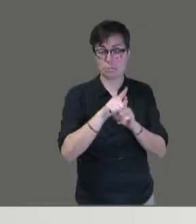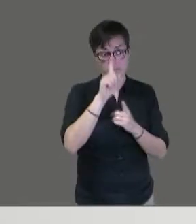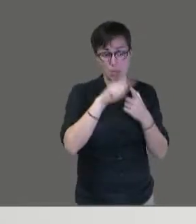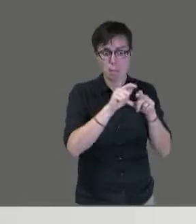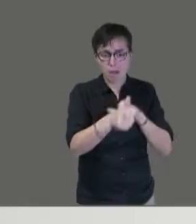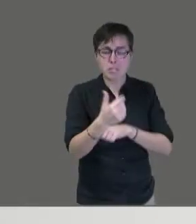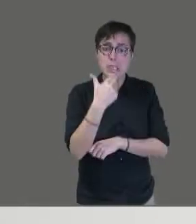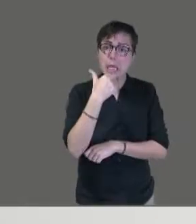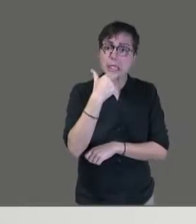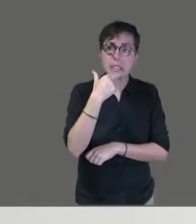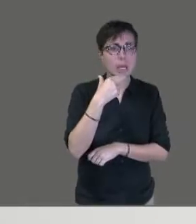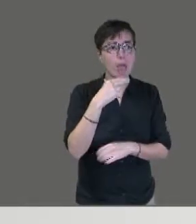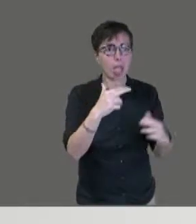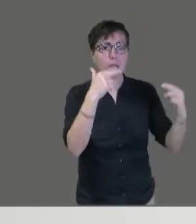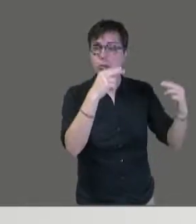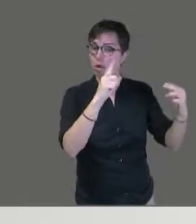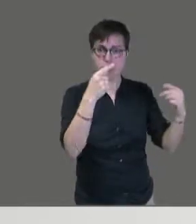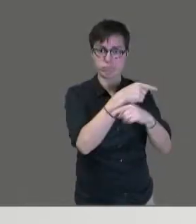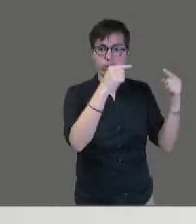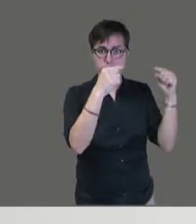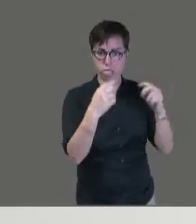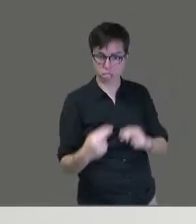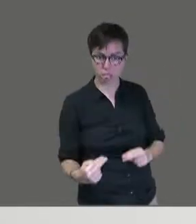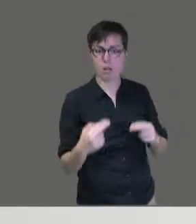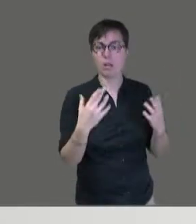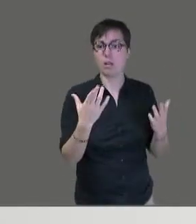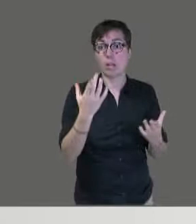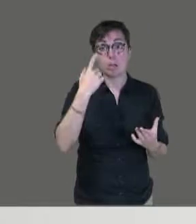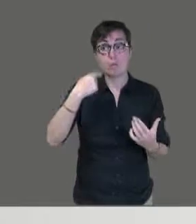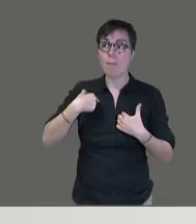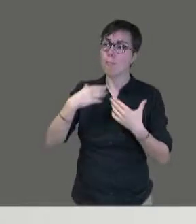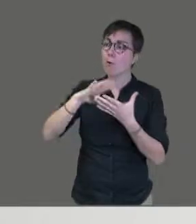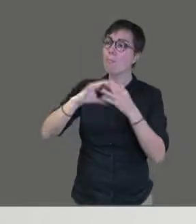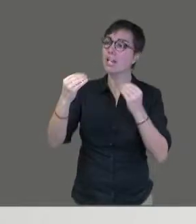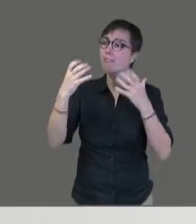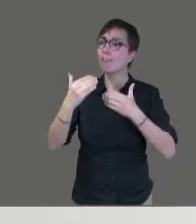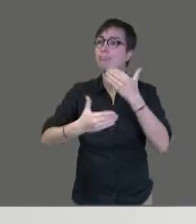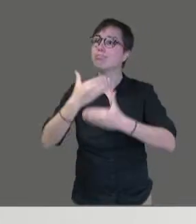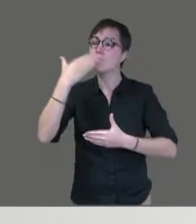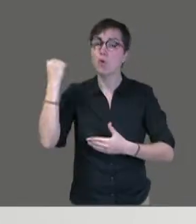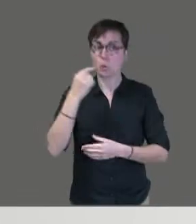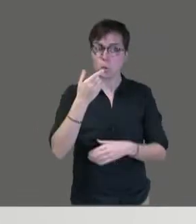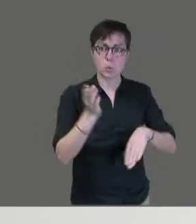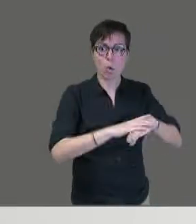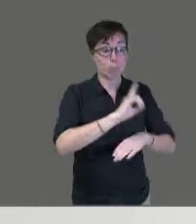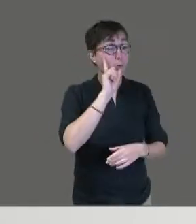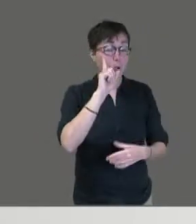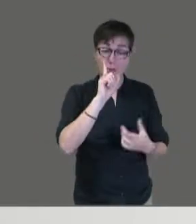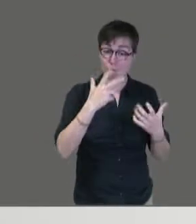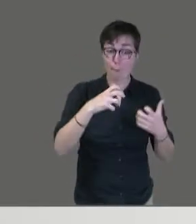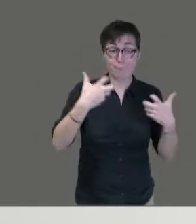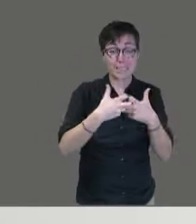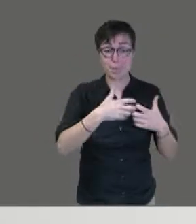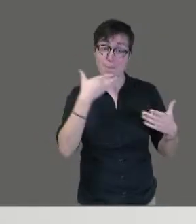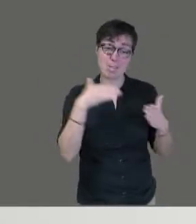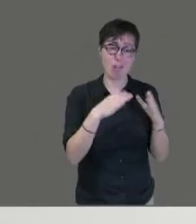qualité constamment tirée vers le bas, allant à l'encontre de notre modèle agricole, puisque le seul argument de vente est le prix. C'est aussi